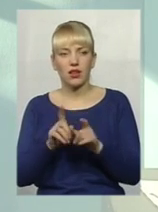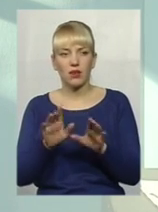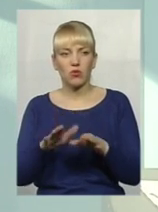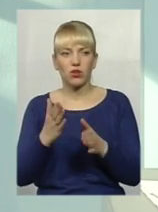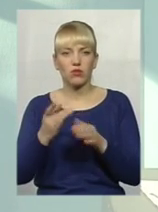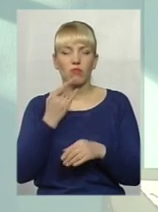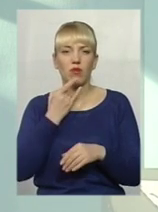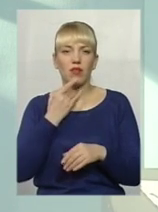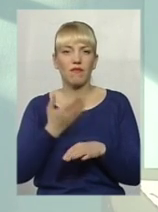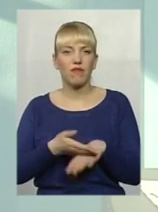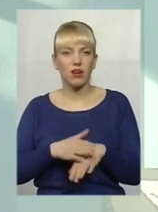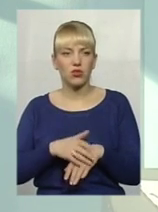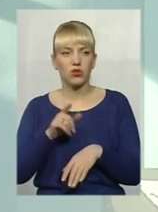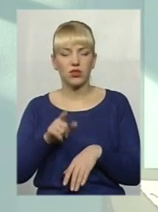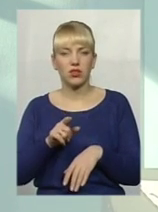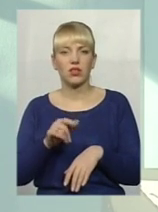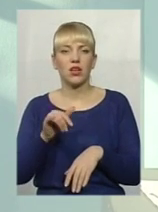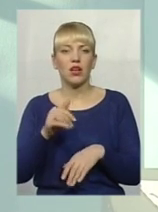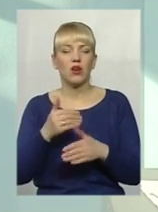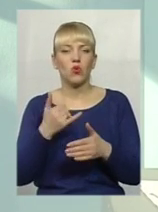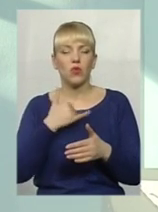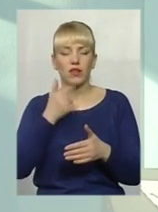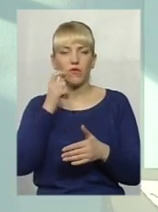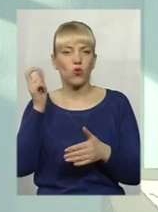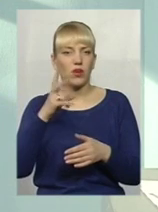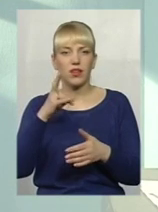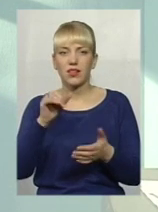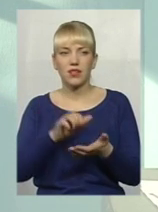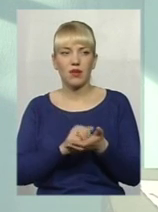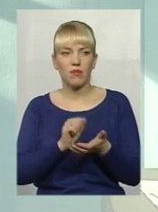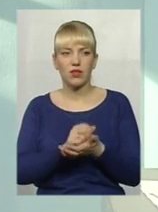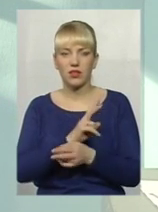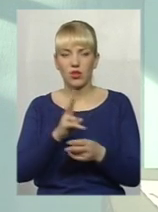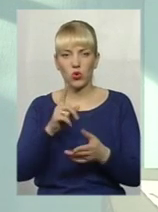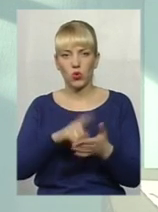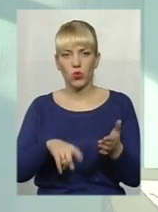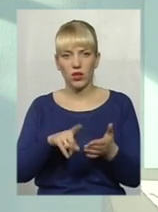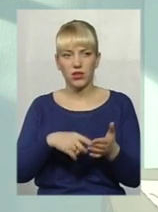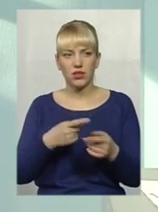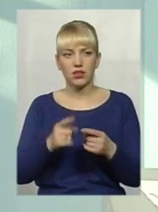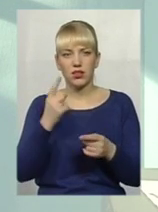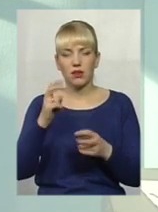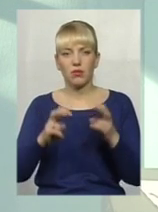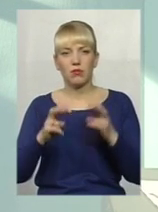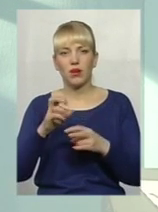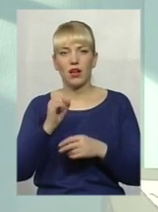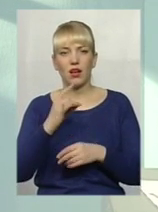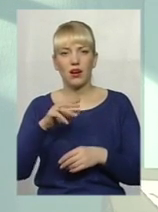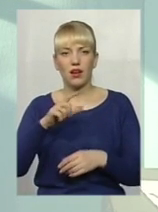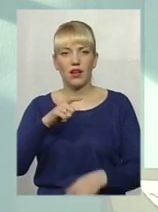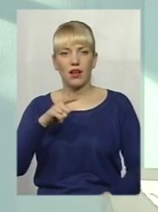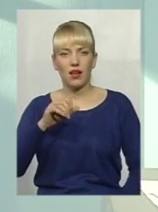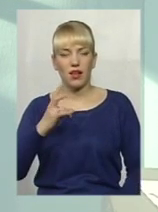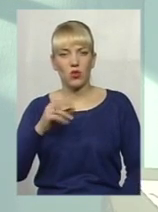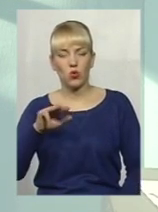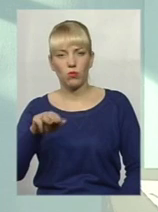батарейками важче, їх в нашій Україні їх не займаються ніхто утилізацією. Єдине підприємство «Аргентум» у Львові, яке